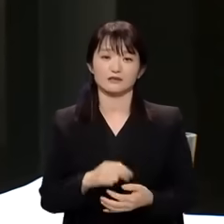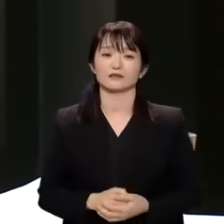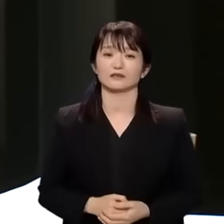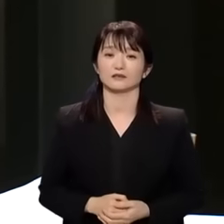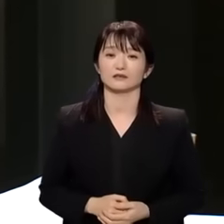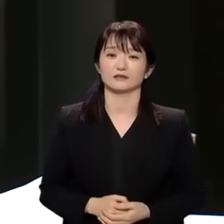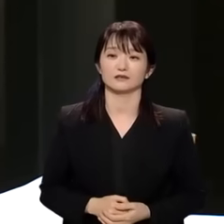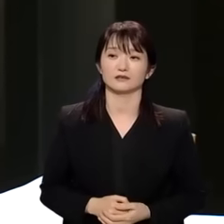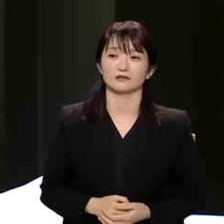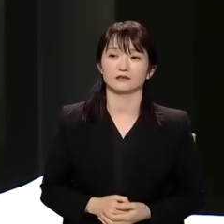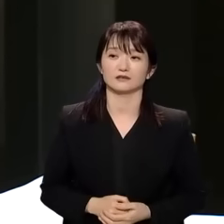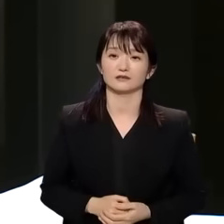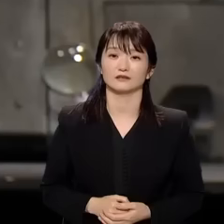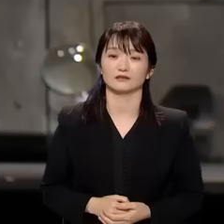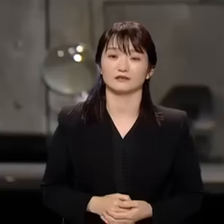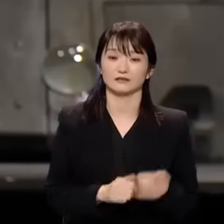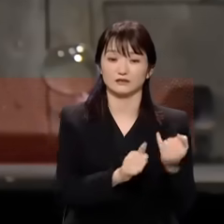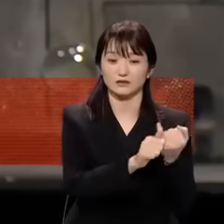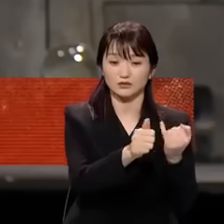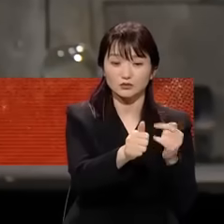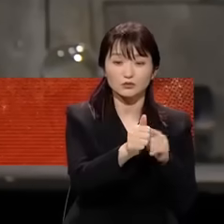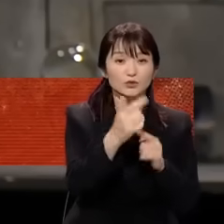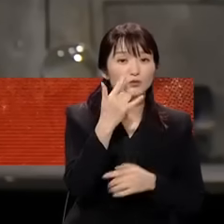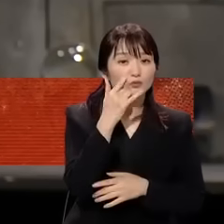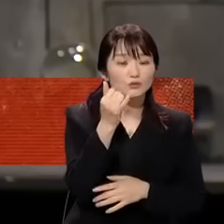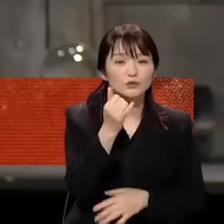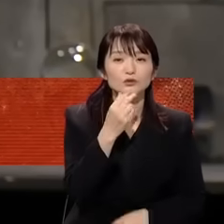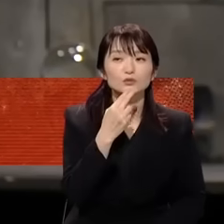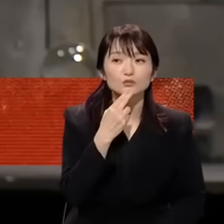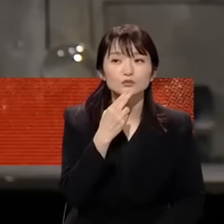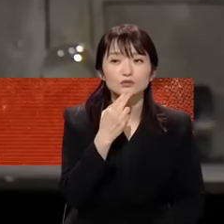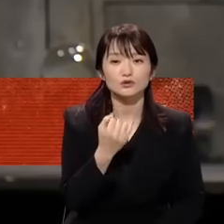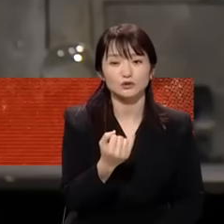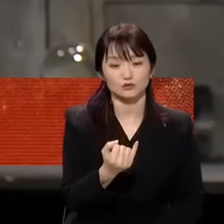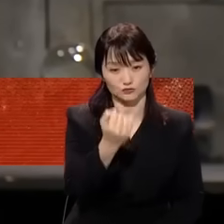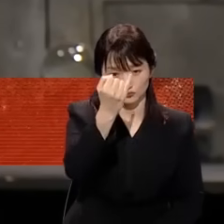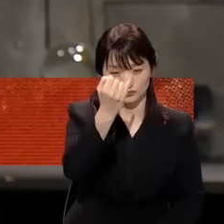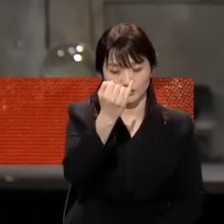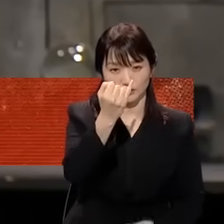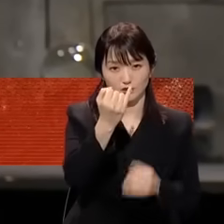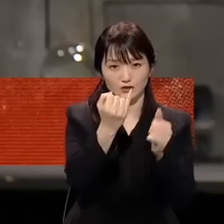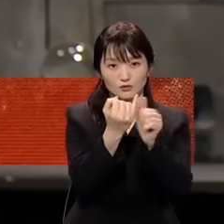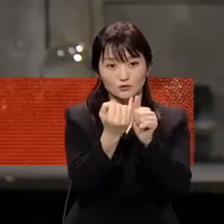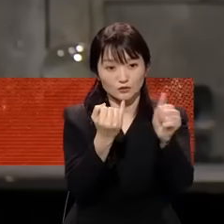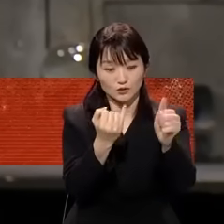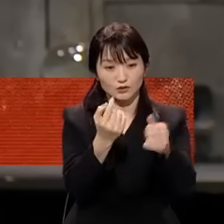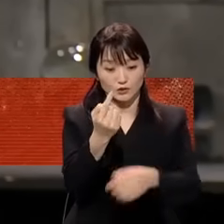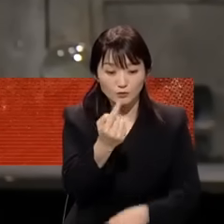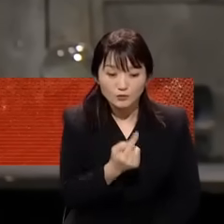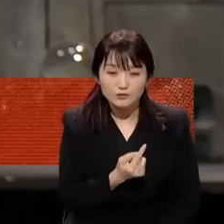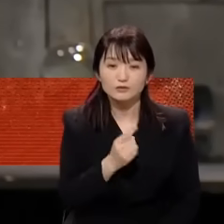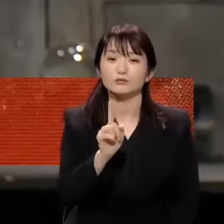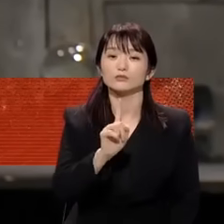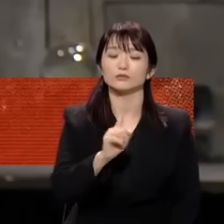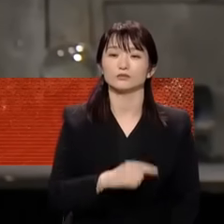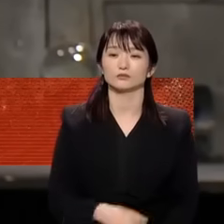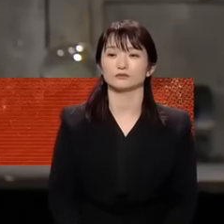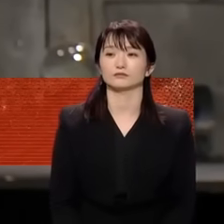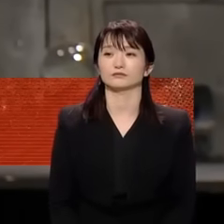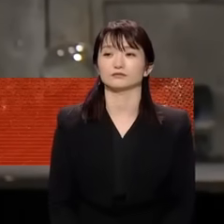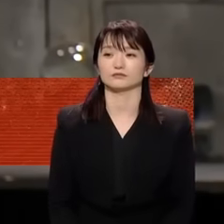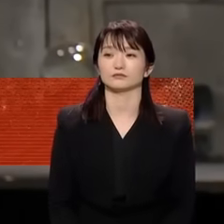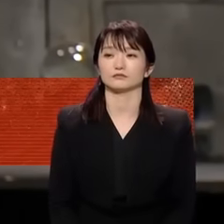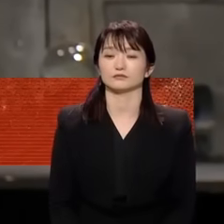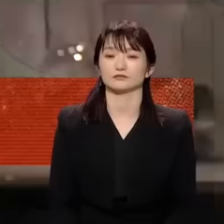나갔더니 매부 될 사람이 부모님이 안 계시고 누나하고 매형이 나와 있었던 겁니다 이게 어찌된 일인가 봤더니 그